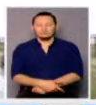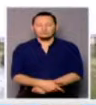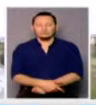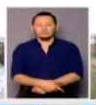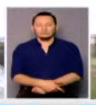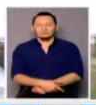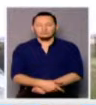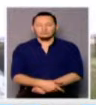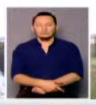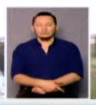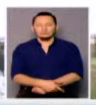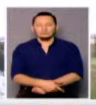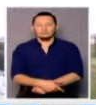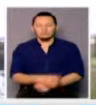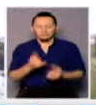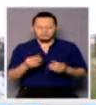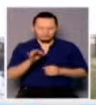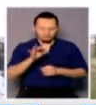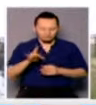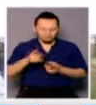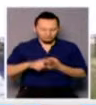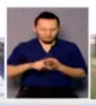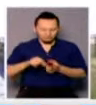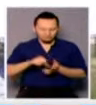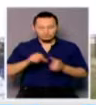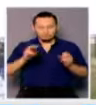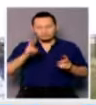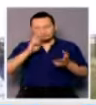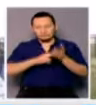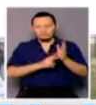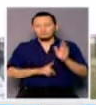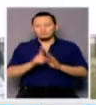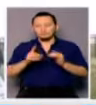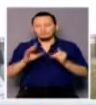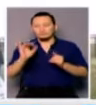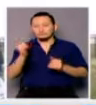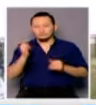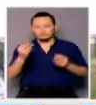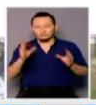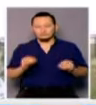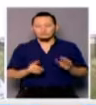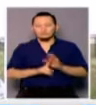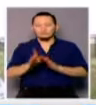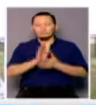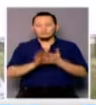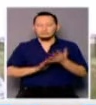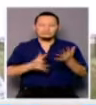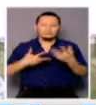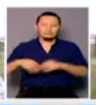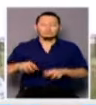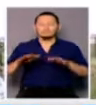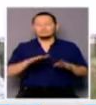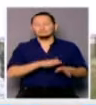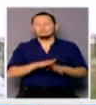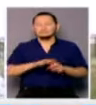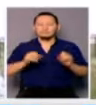Бүгінгі мына Индер кентіндегі болып жатқан сенбілікке барлық бөлім аудан көлеміндегі